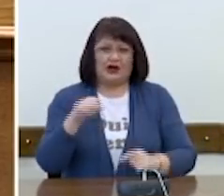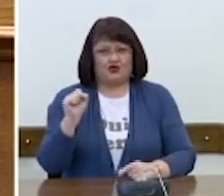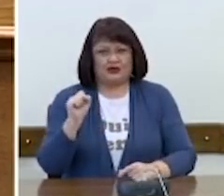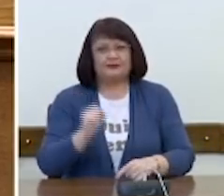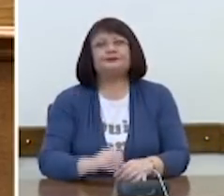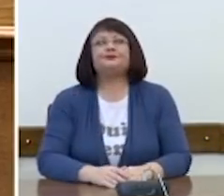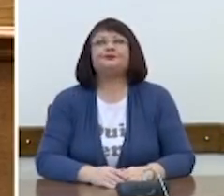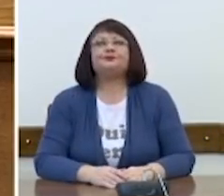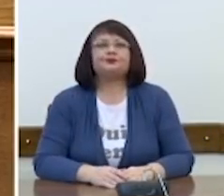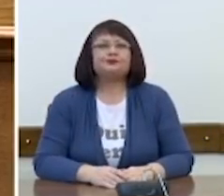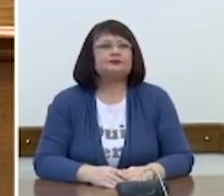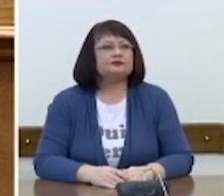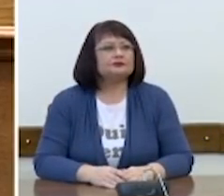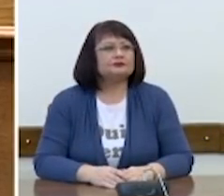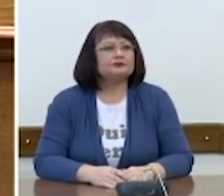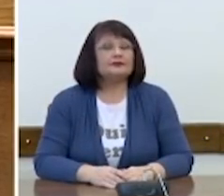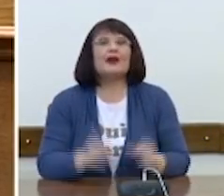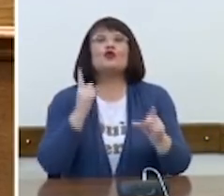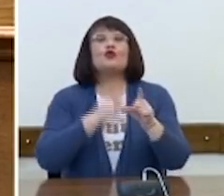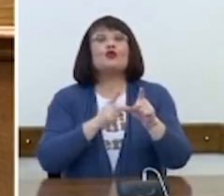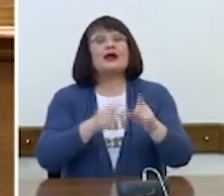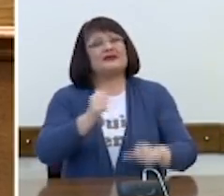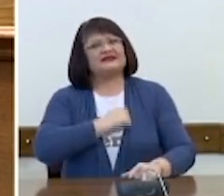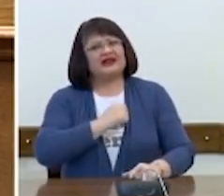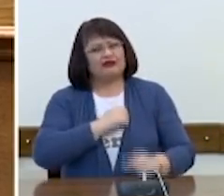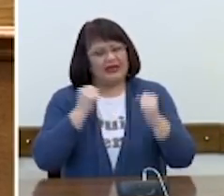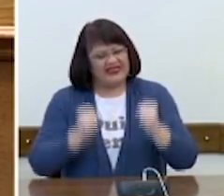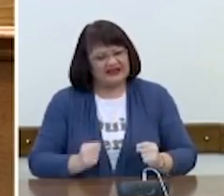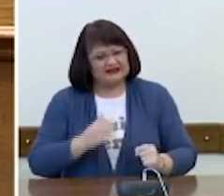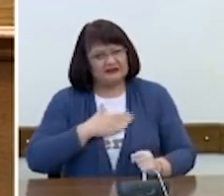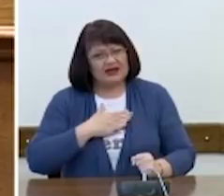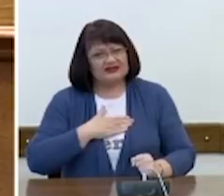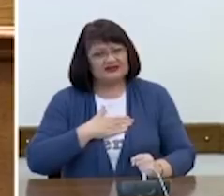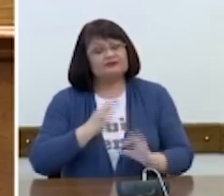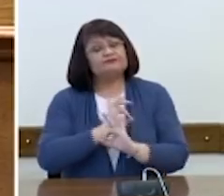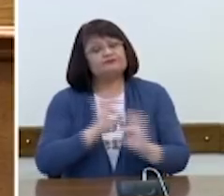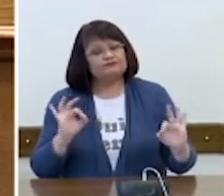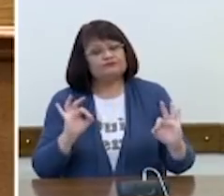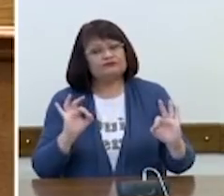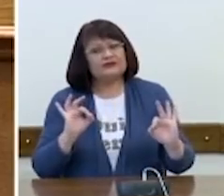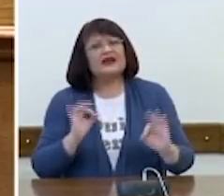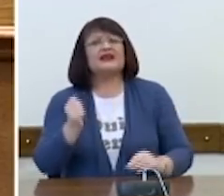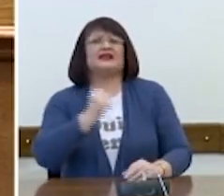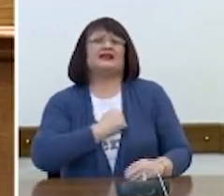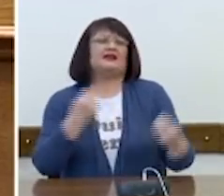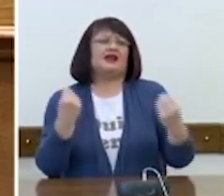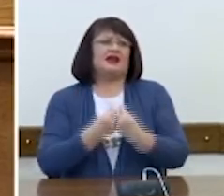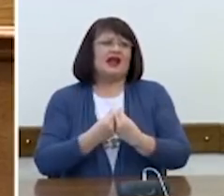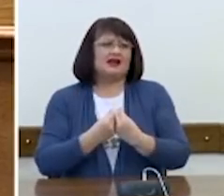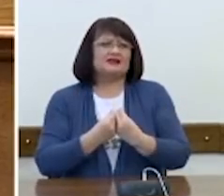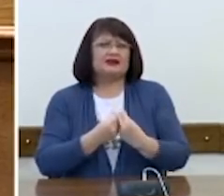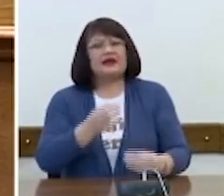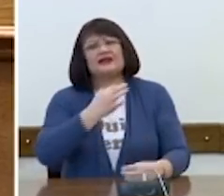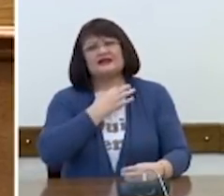αυτή η θέση του ΚΚΕ είναι θέση απόλυτα ευθυγραμμισμένη, πιστεύουμε, με τις ανάγκες